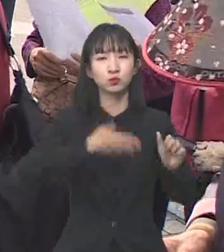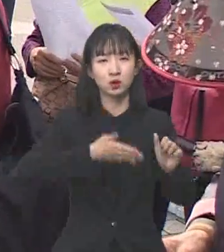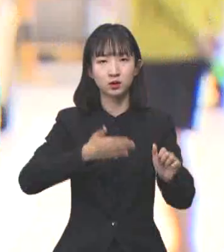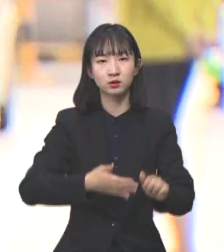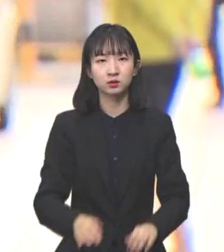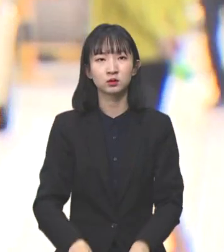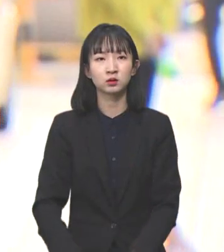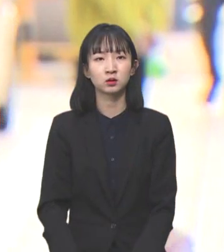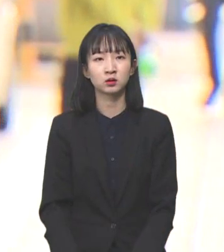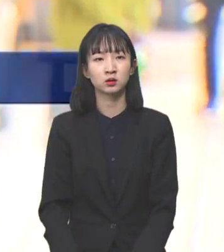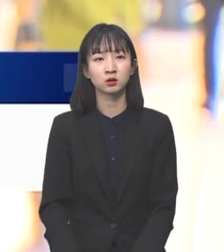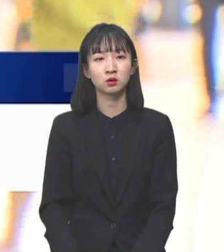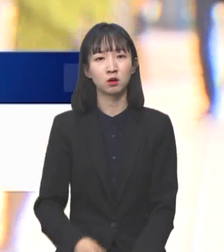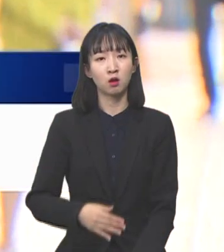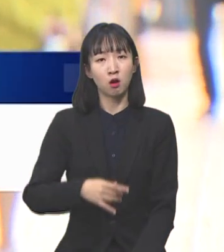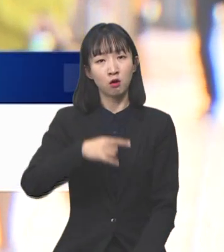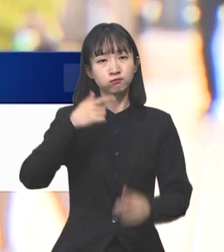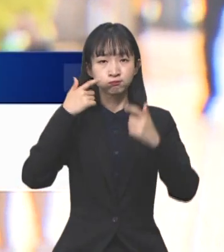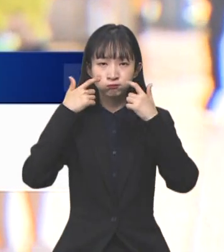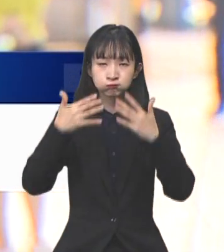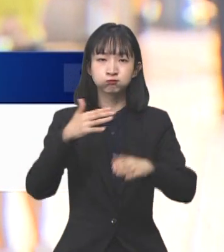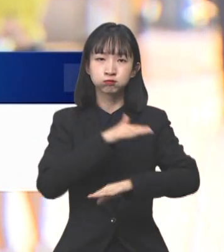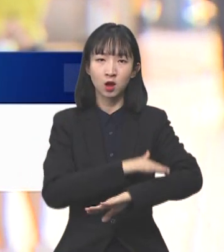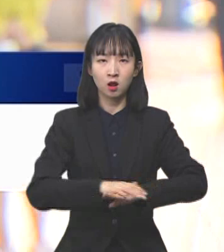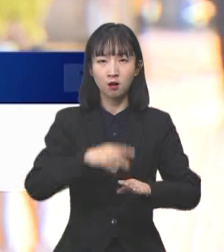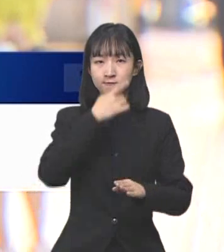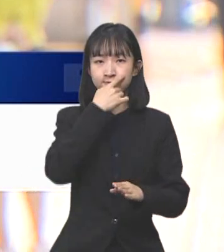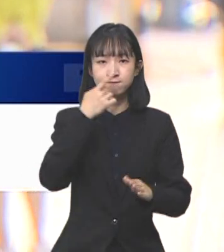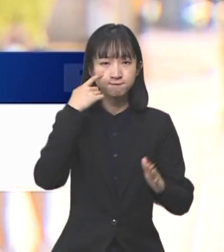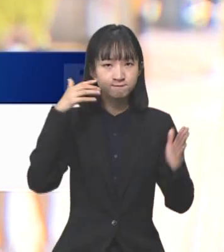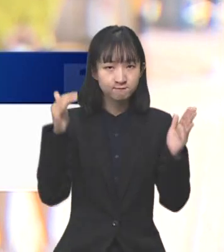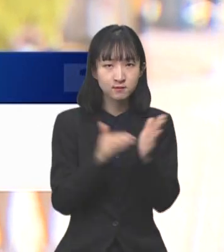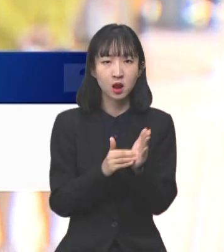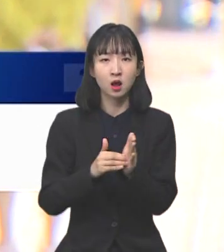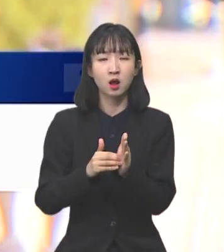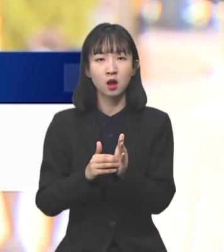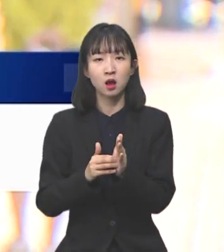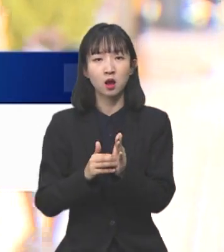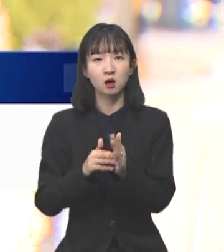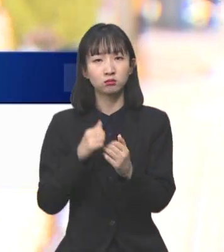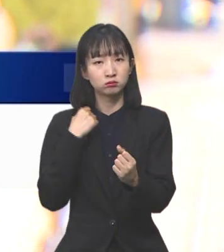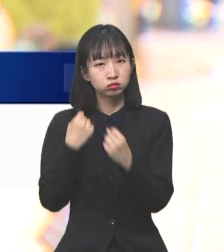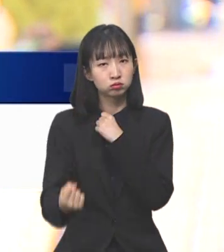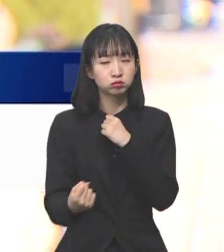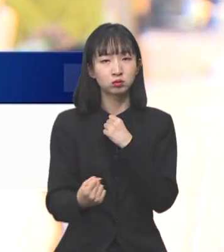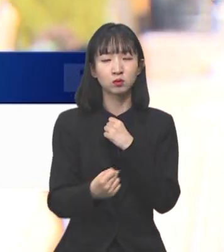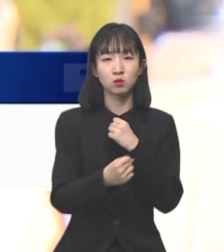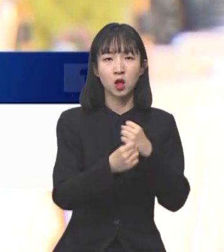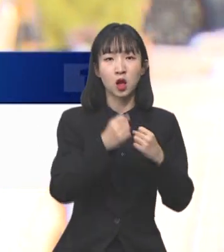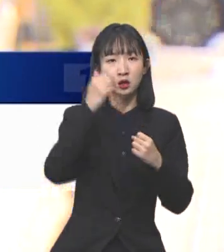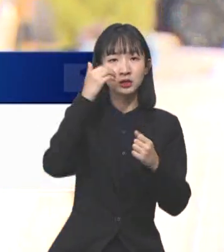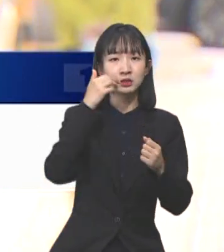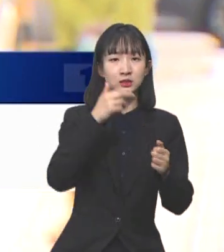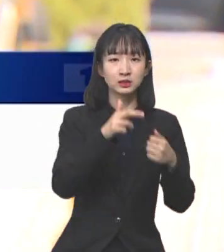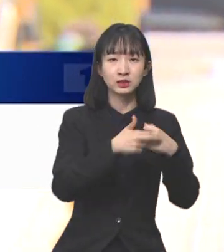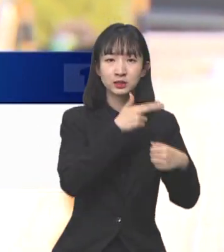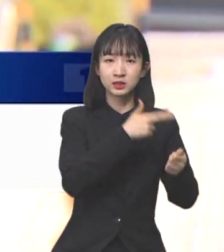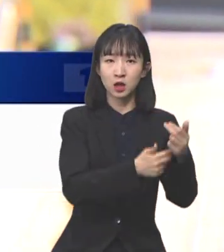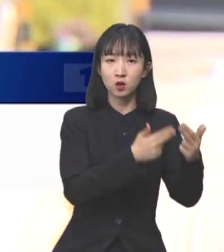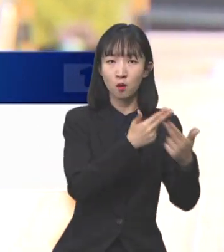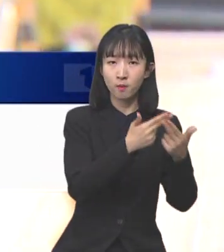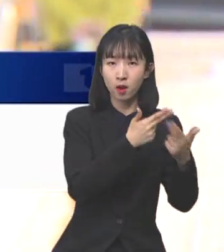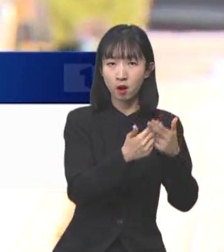정상적인 홈 푸르고 쳐 처방한 서부 청의 업무 처리를 두고 병 않은 것에 원당지구